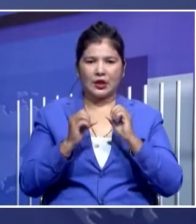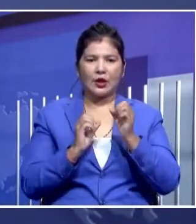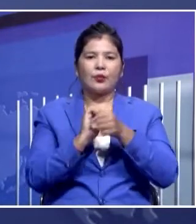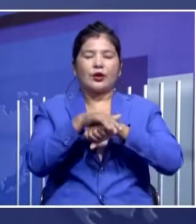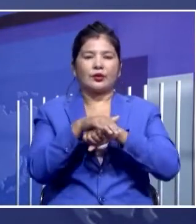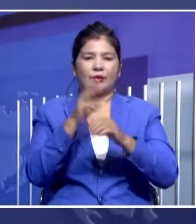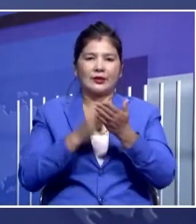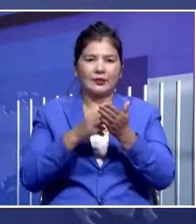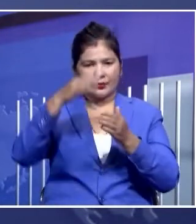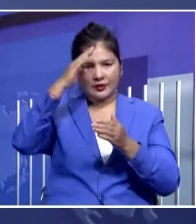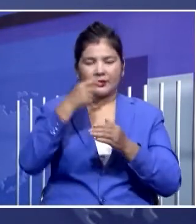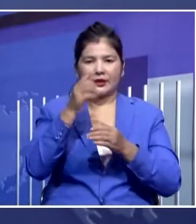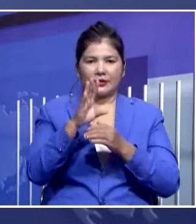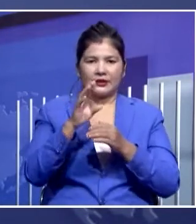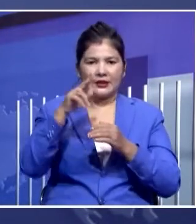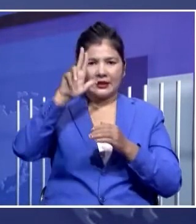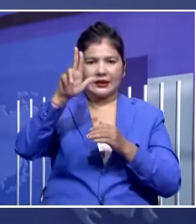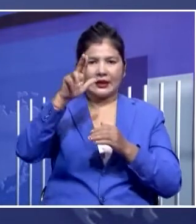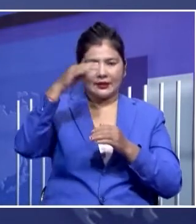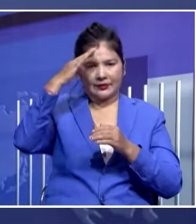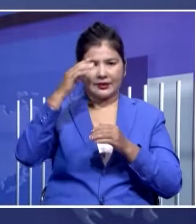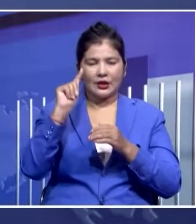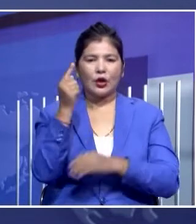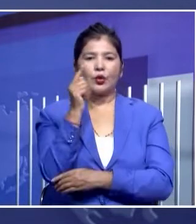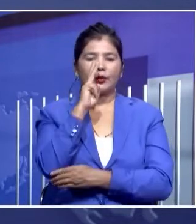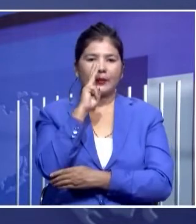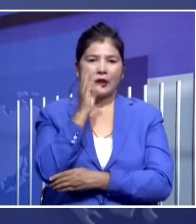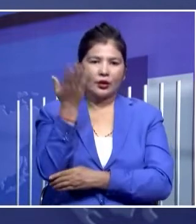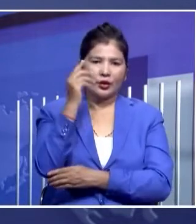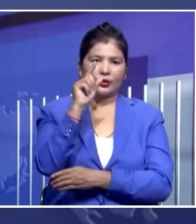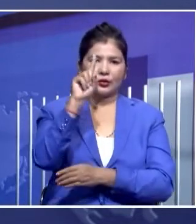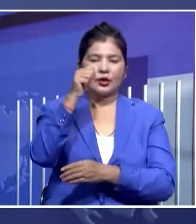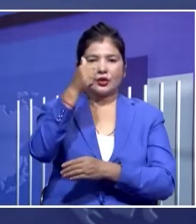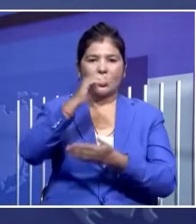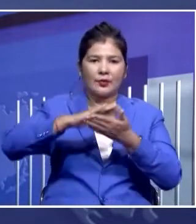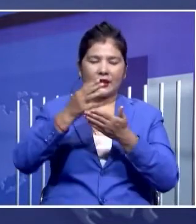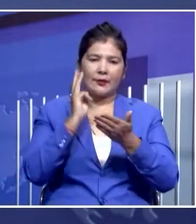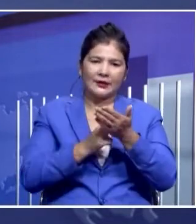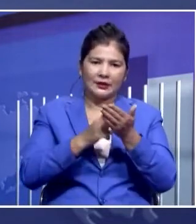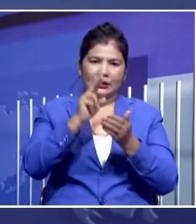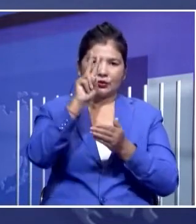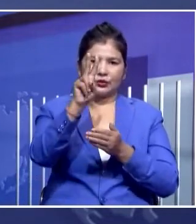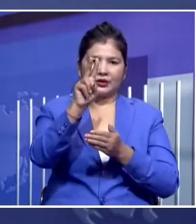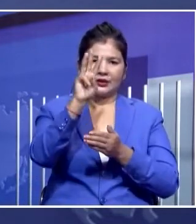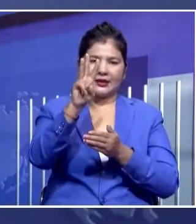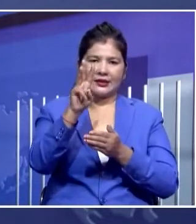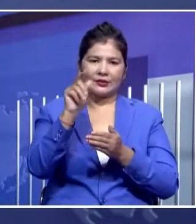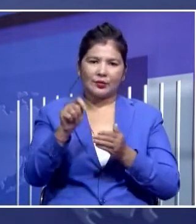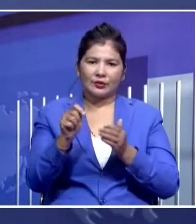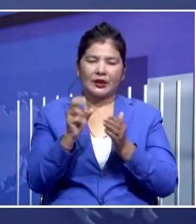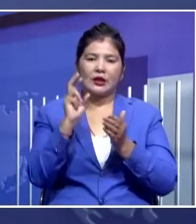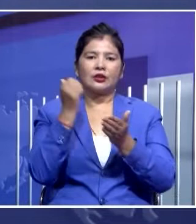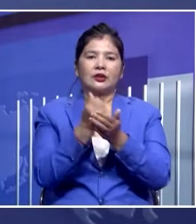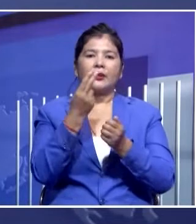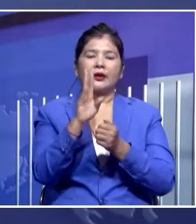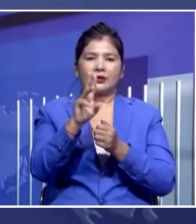रहेको प्रहरीले बताएको छ। इलाका प्रहरी कार्यालय कोहलपुरमा बितेको 6 महिनामा मात्रै लागु औषधका 23 मुद्दा दर्ता भएका छन्,